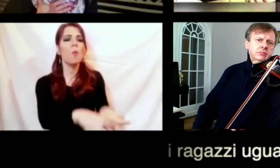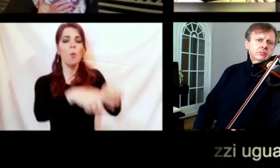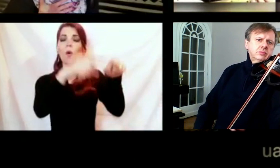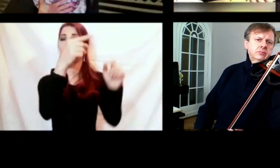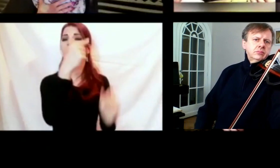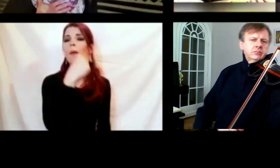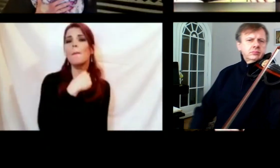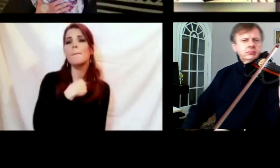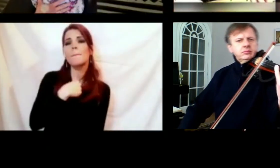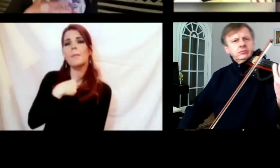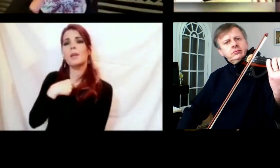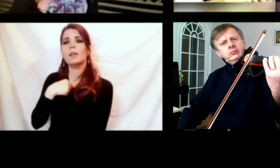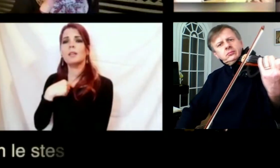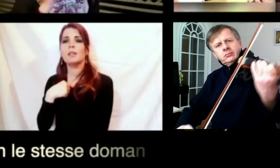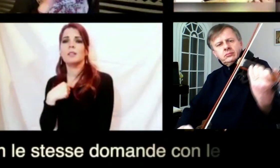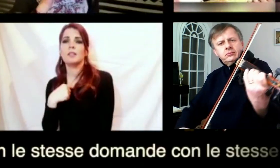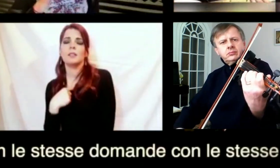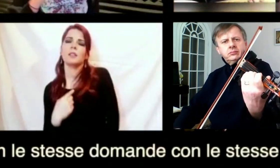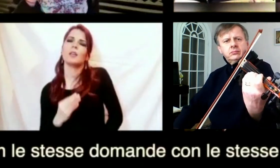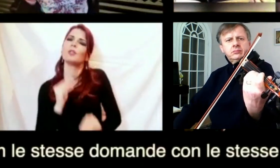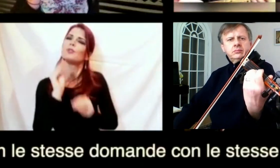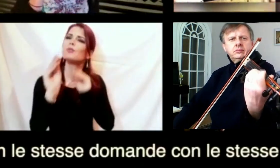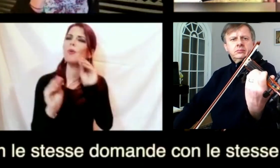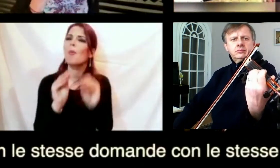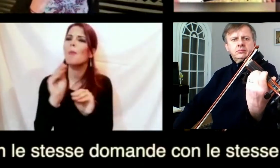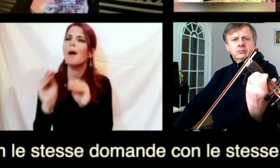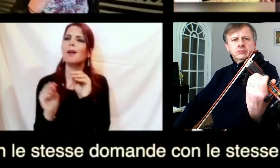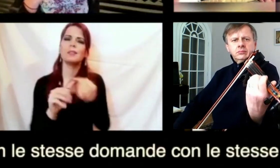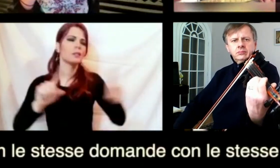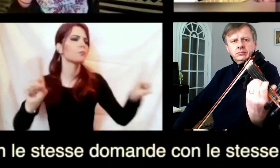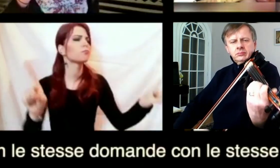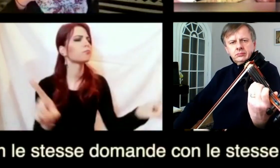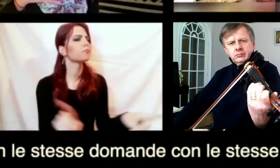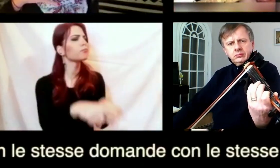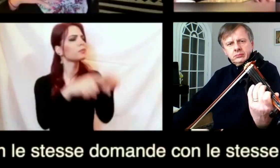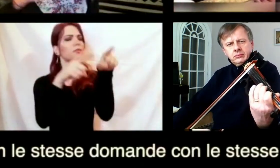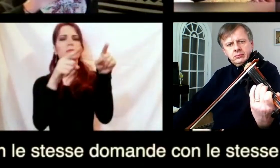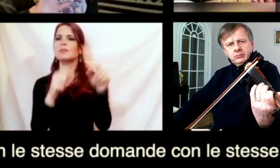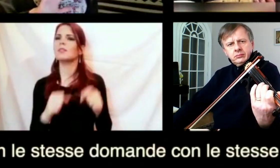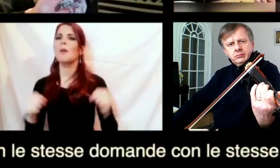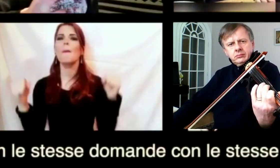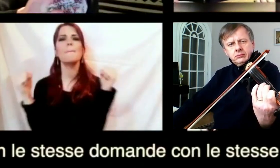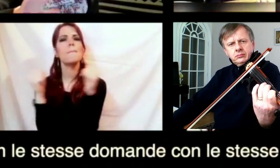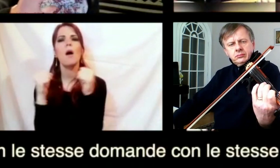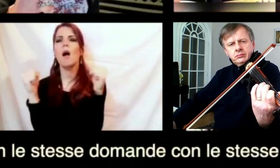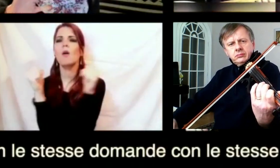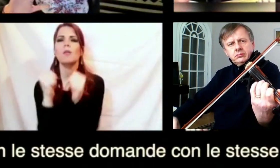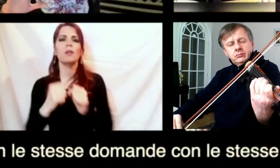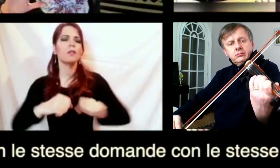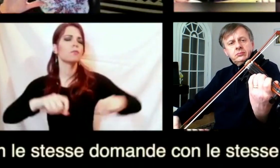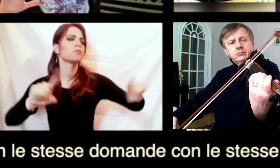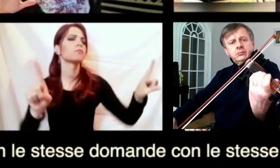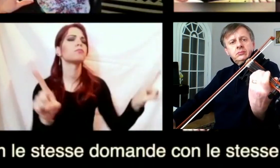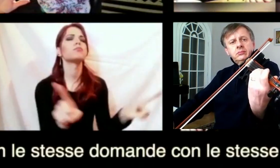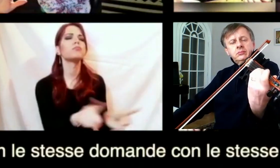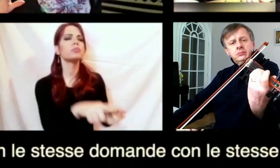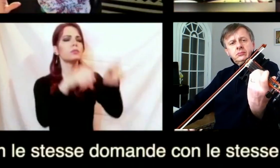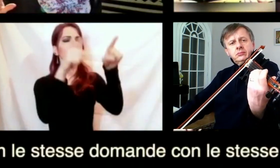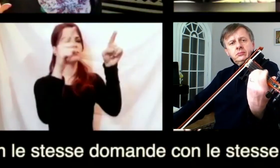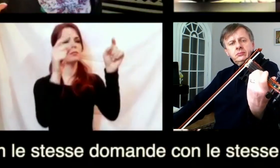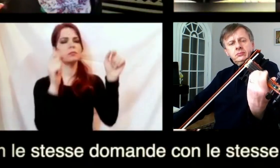a me, con le stesse domande, con le